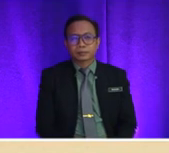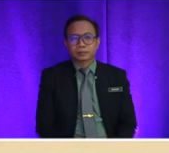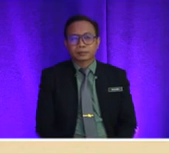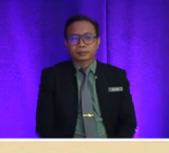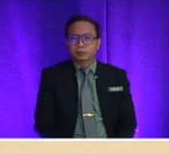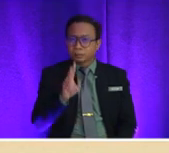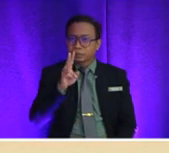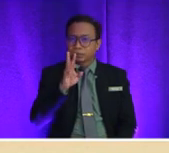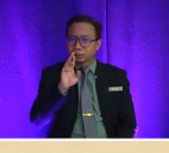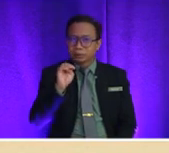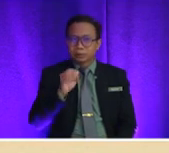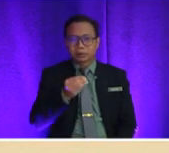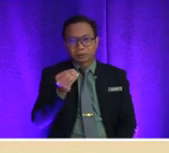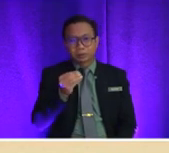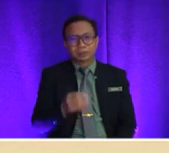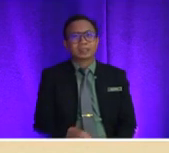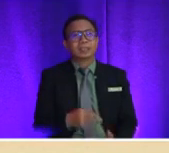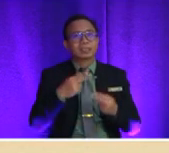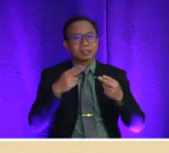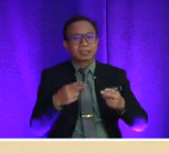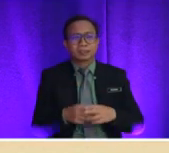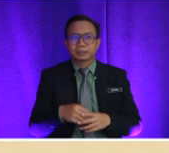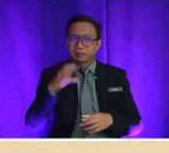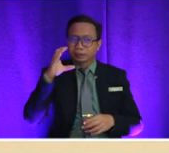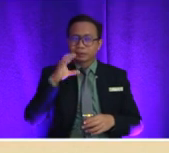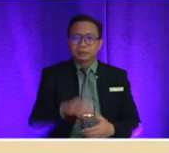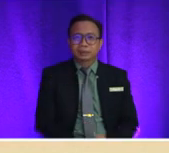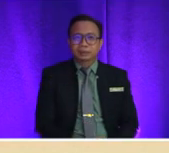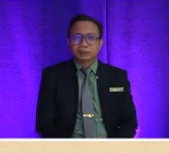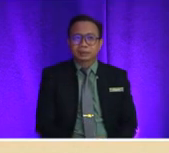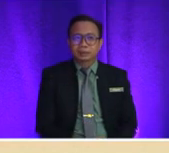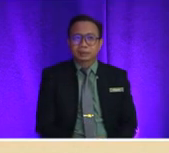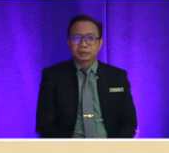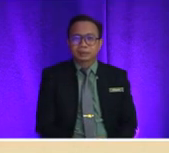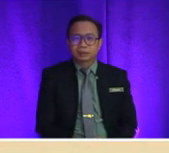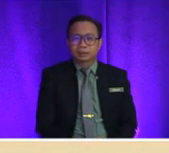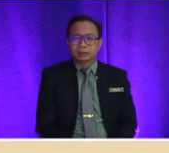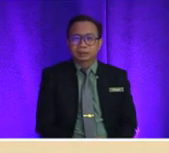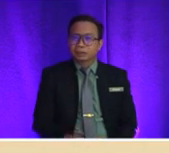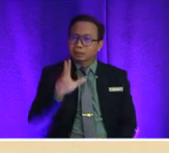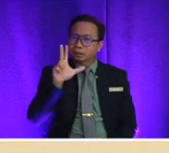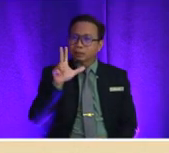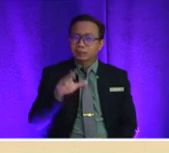dua ringgit nih oke yang ketiga